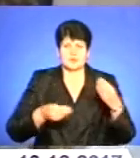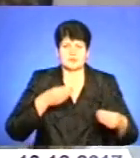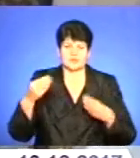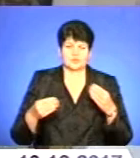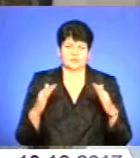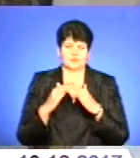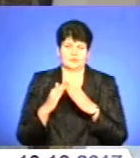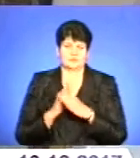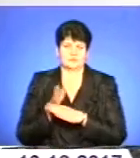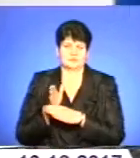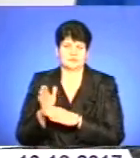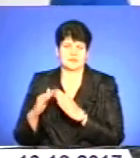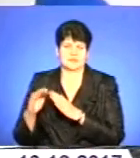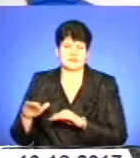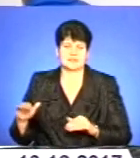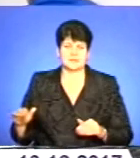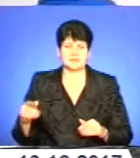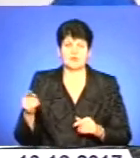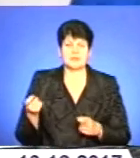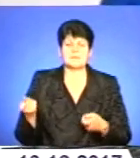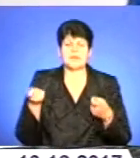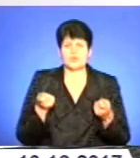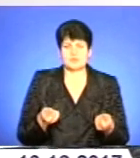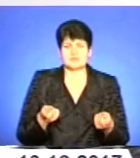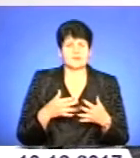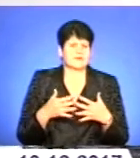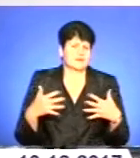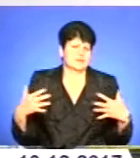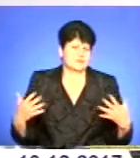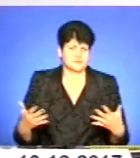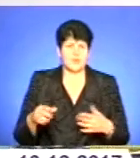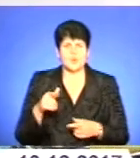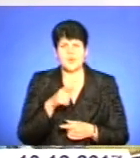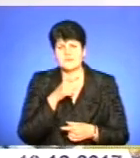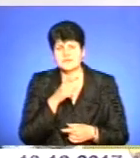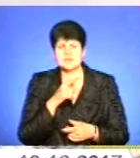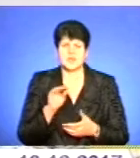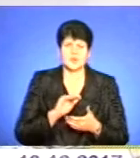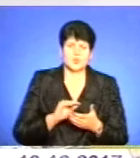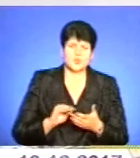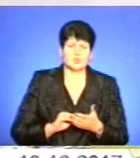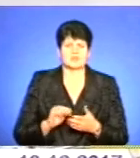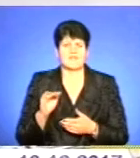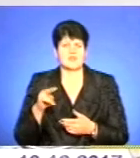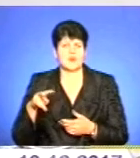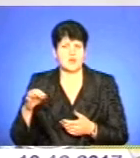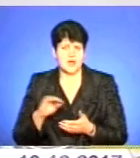дітей. Тернополяни приносять різні речі. Це олівці, ручки,